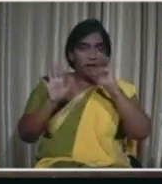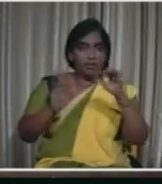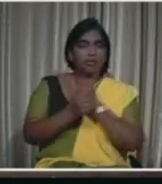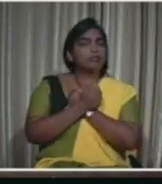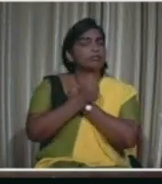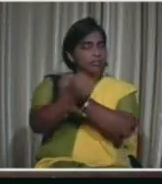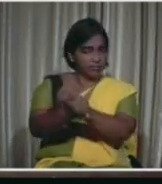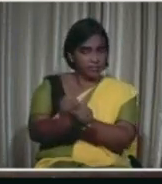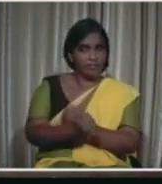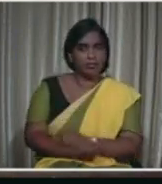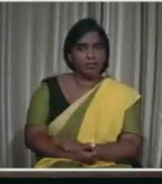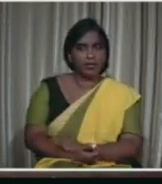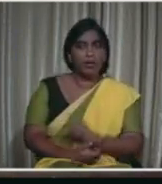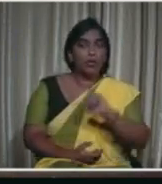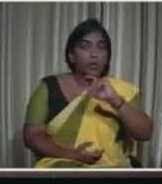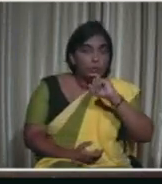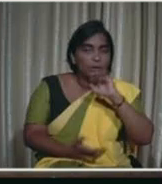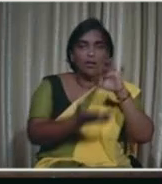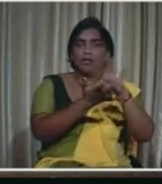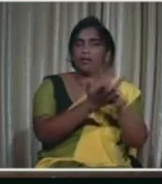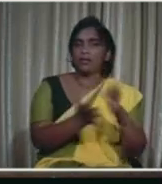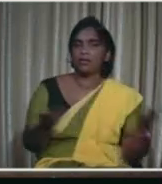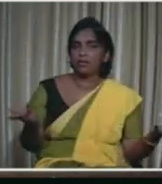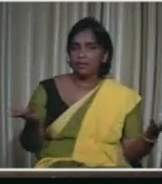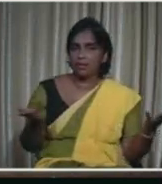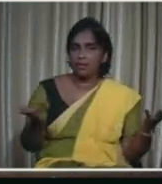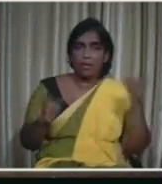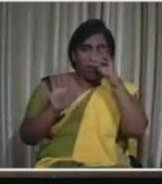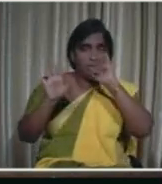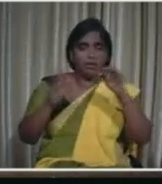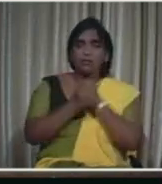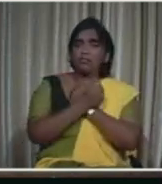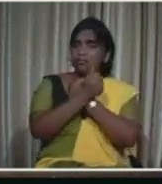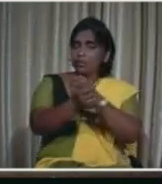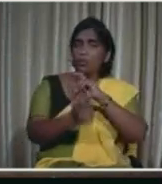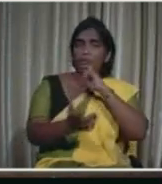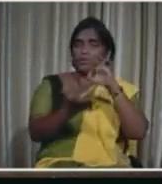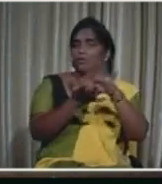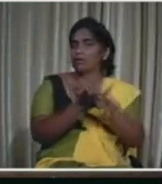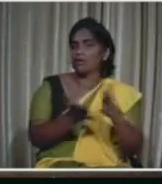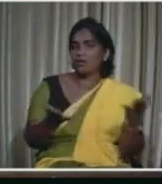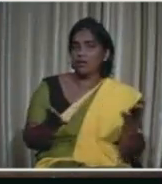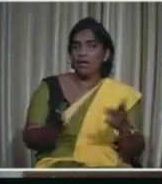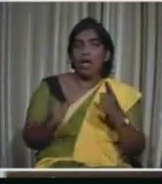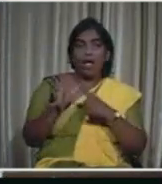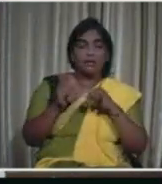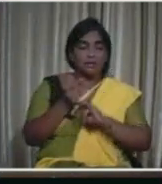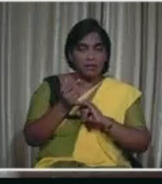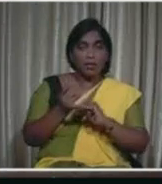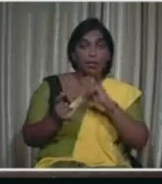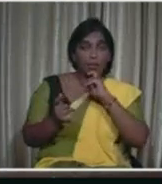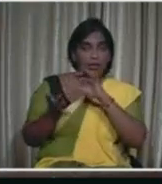හිටියා. නඩුවක් දාලා නැහැ. මාස 6ක් කිර කරලා තිබ්බ නඩුවක් නැහැ. අසාත් සාලිට නඩුවක්